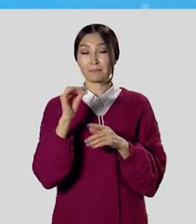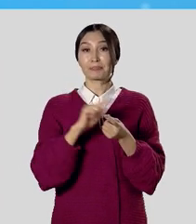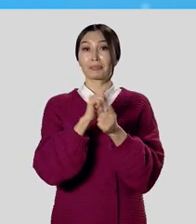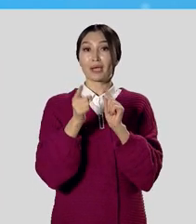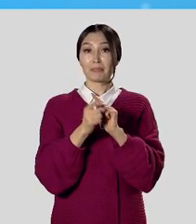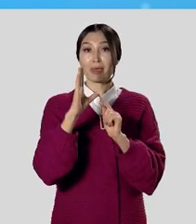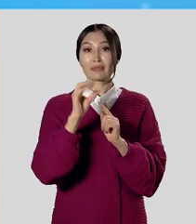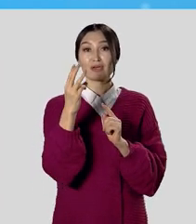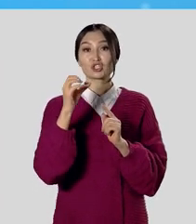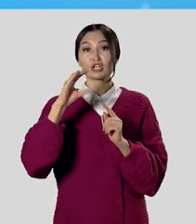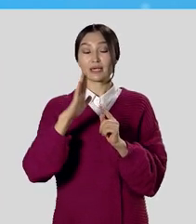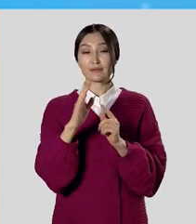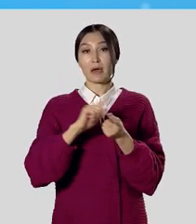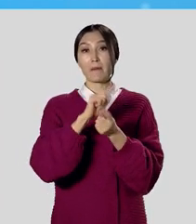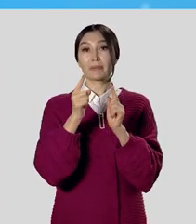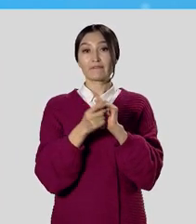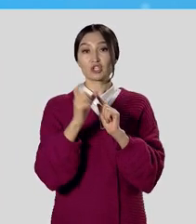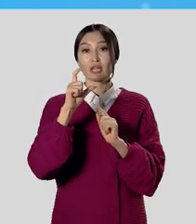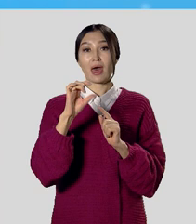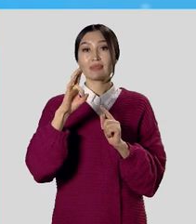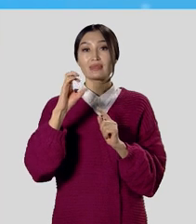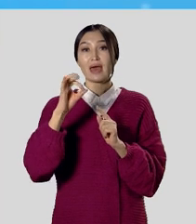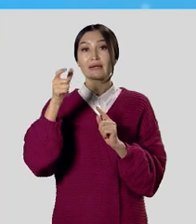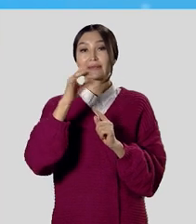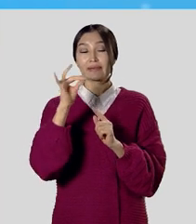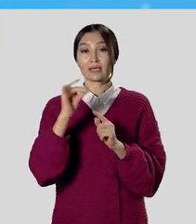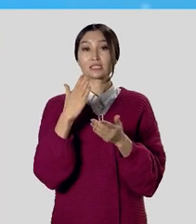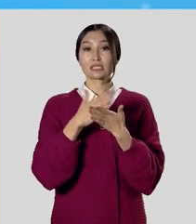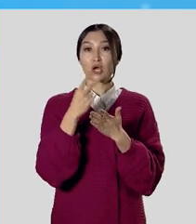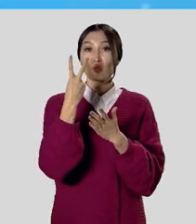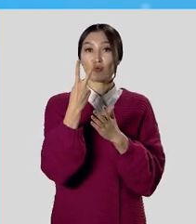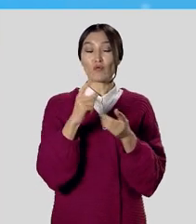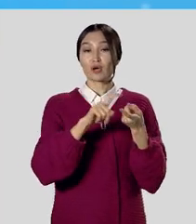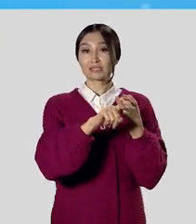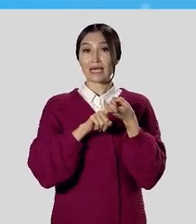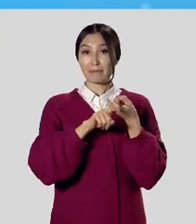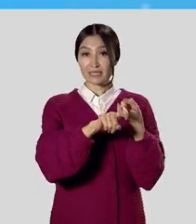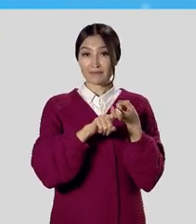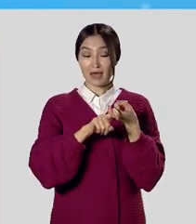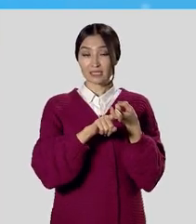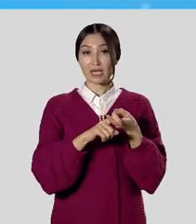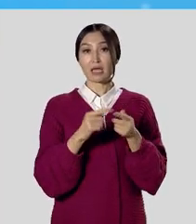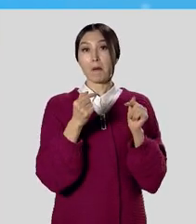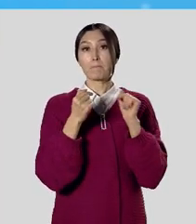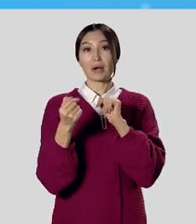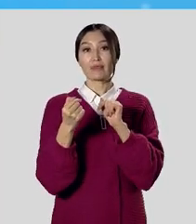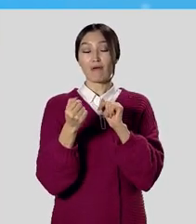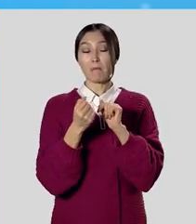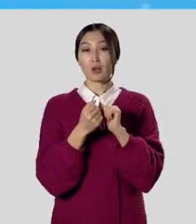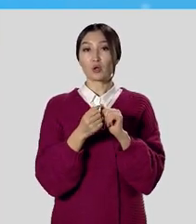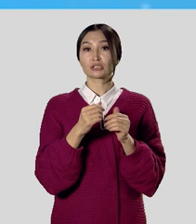Обмен веществ и превращение энергии состоит из двух взаимосвязанно